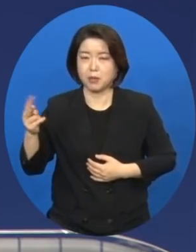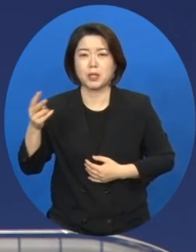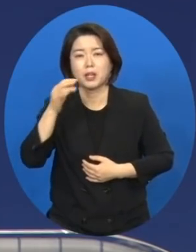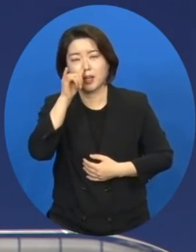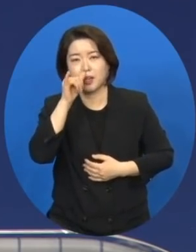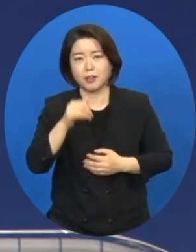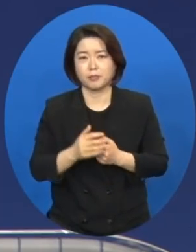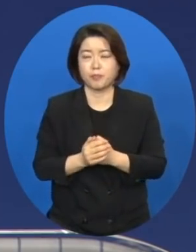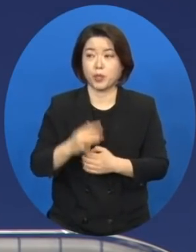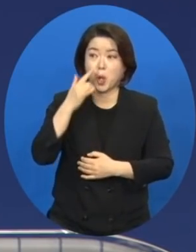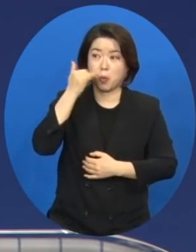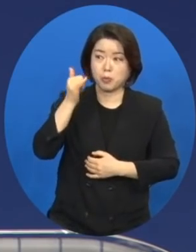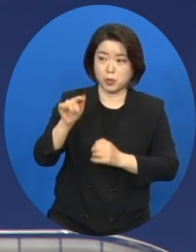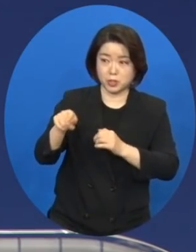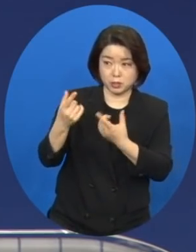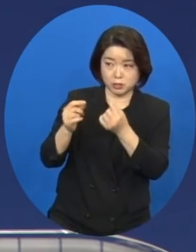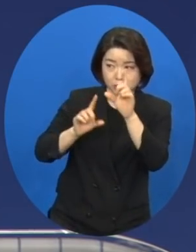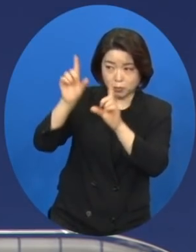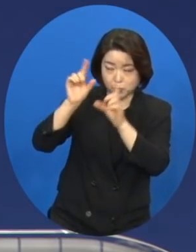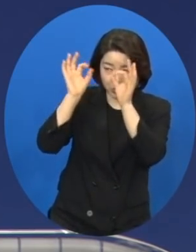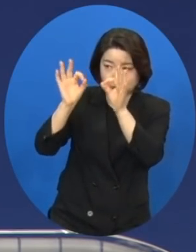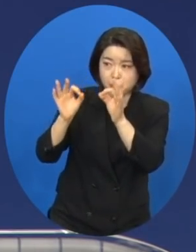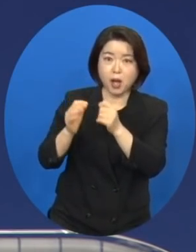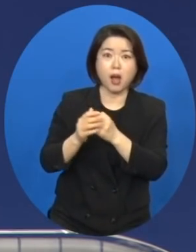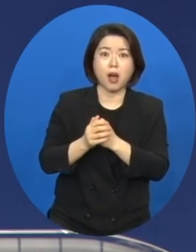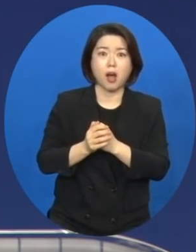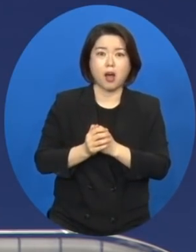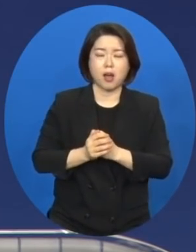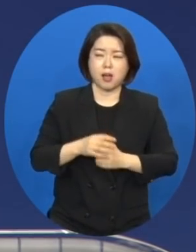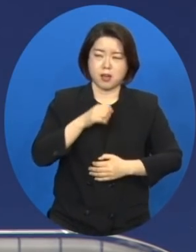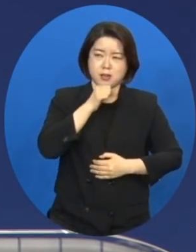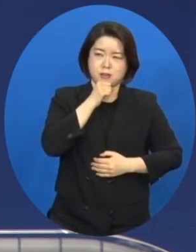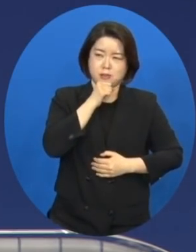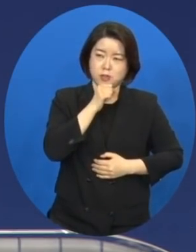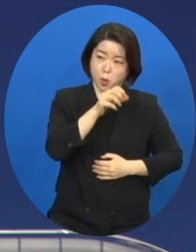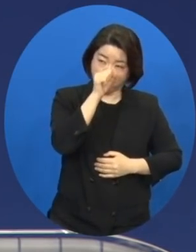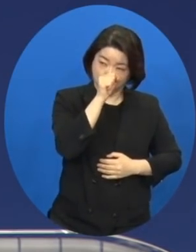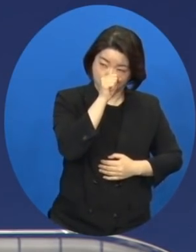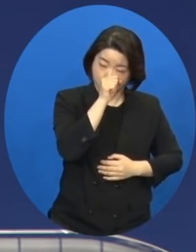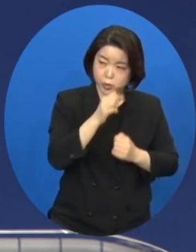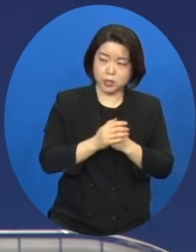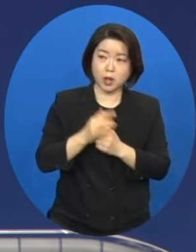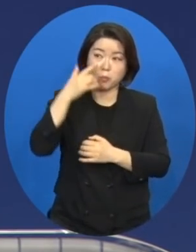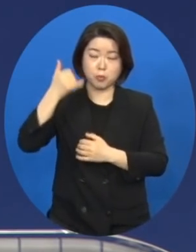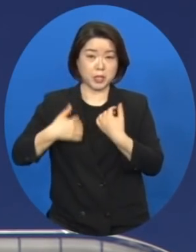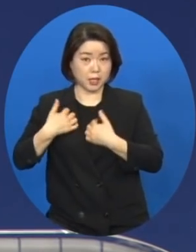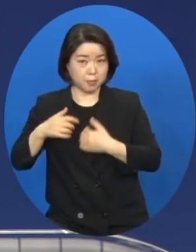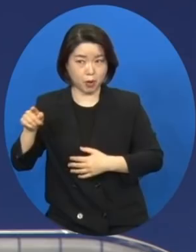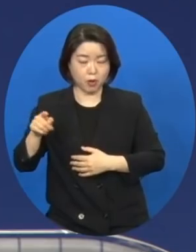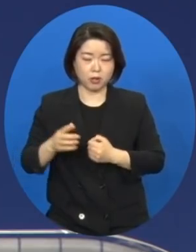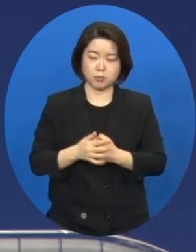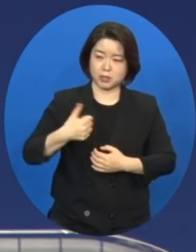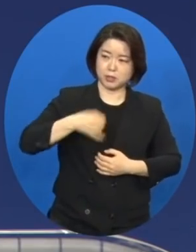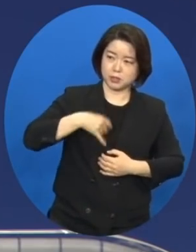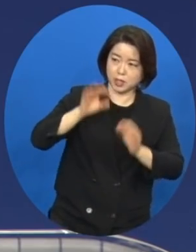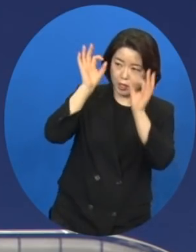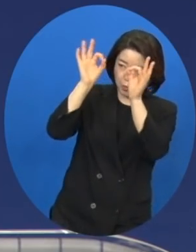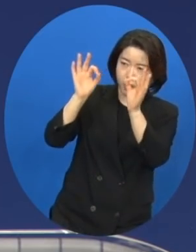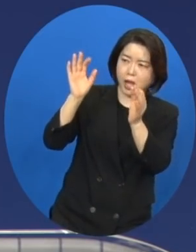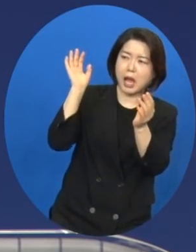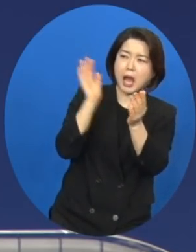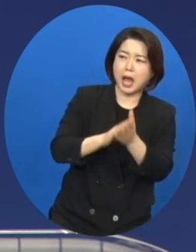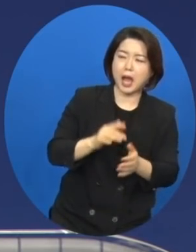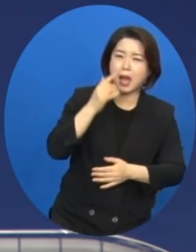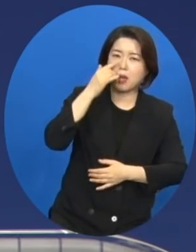부모들이 그런 모습을 보면요, 어떤 모습이 성적 좋아하니까, 성적 좋으니까 기뻐해, 그러면 자녀들이 보기, 아,